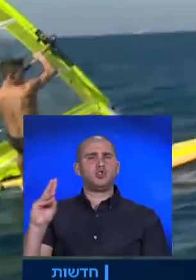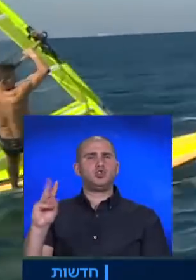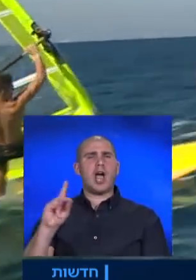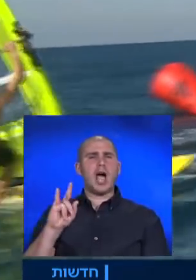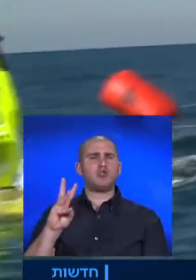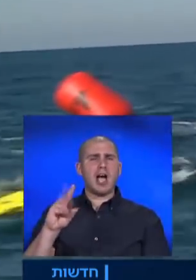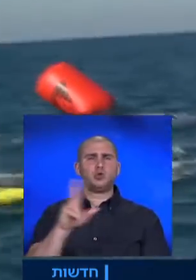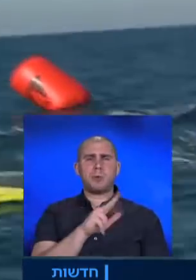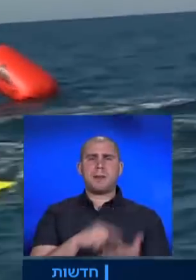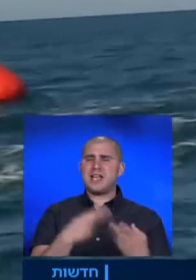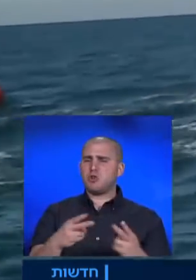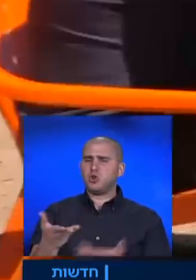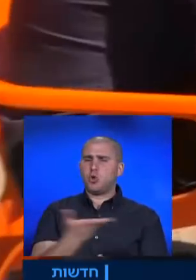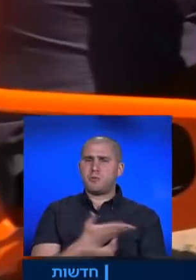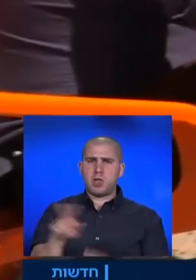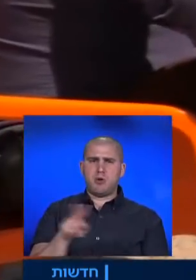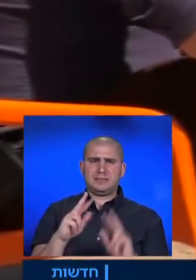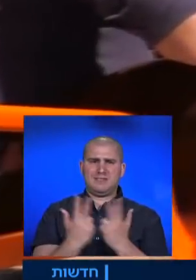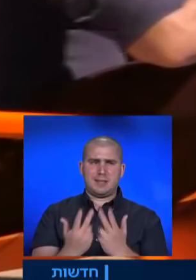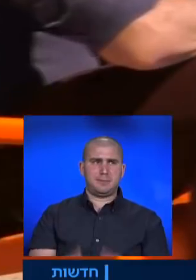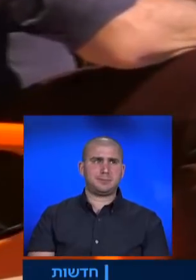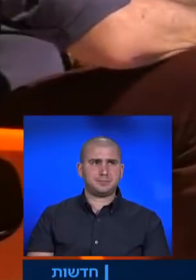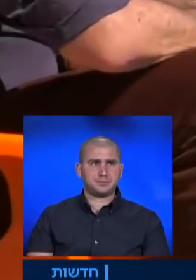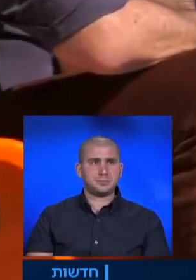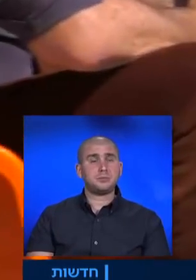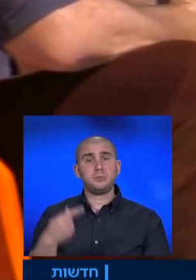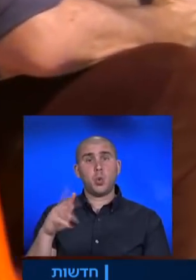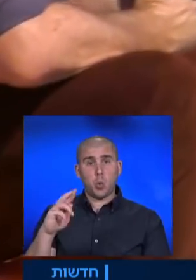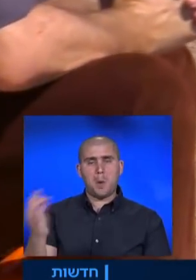שיתוף פעולה בין הצוותים. גור פגע בי בעיקר